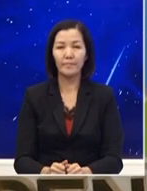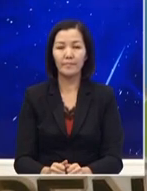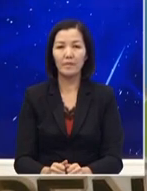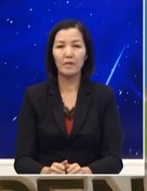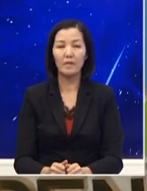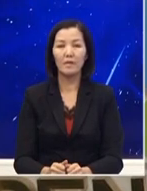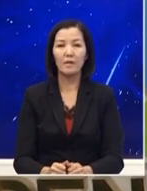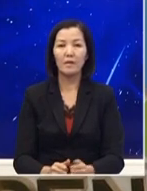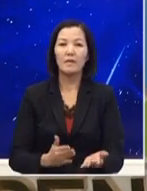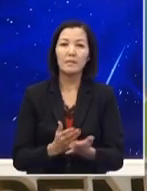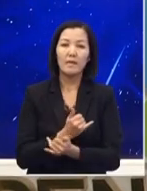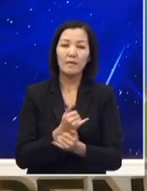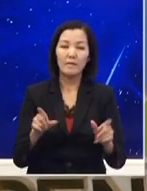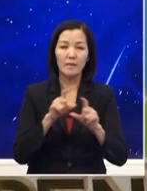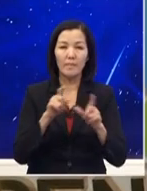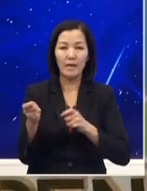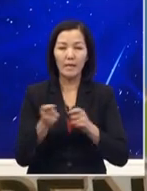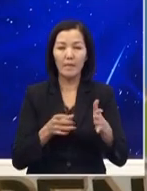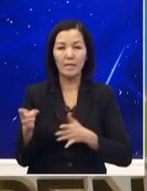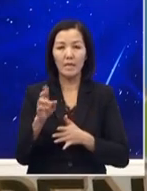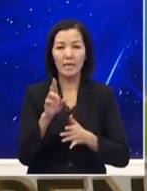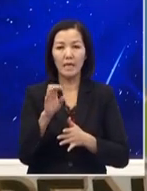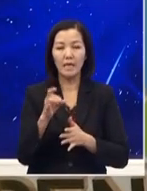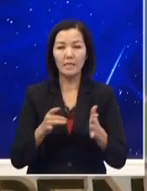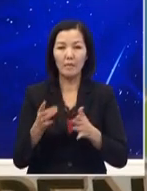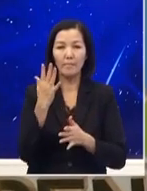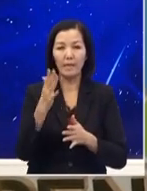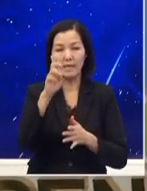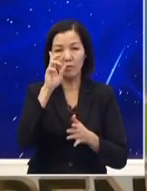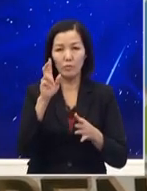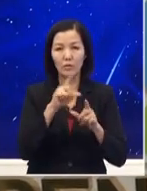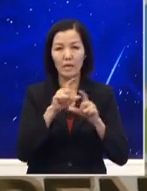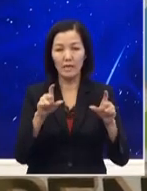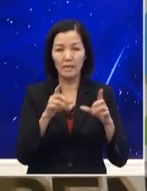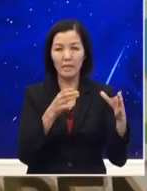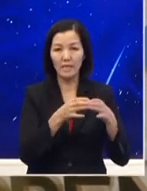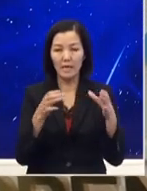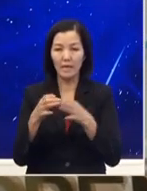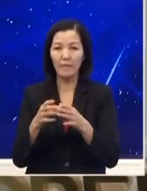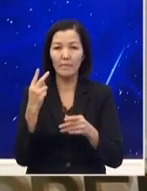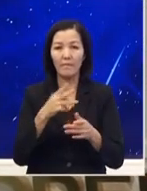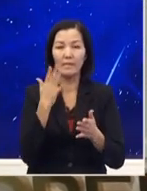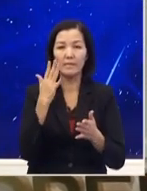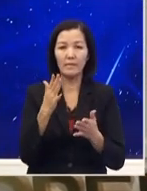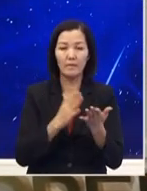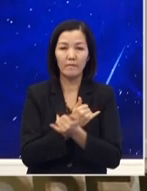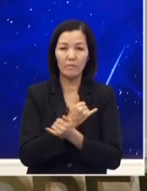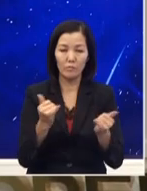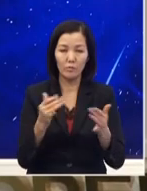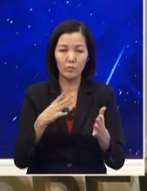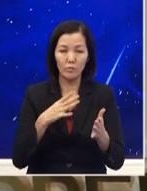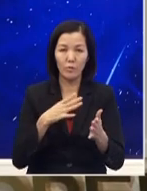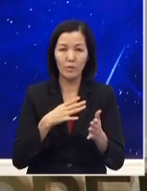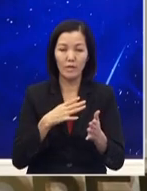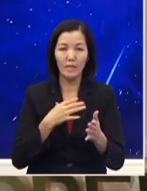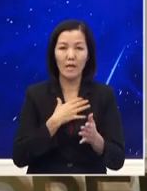В сервисном акимате Кигенского района можно обратиться к 5 государственным отделам. Предоставлены 29 госуслуг. Мы считаем, что